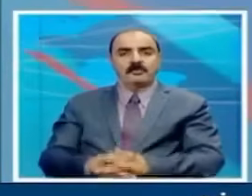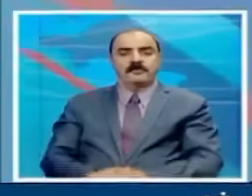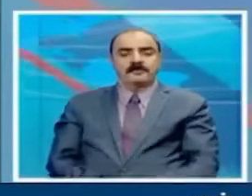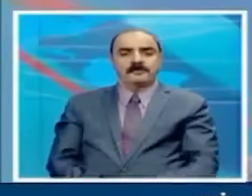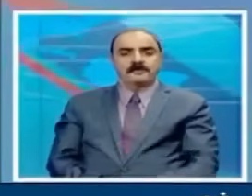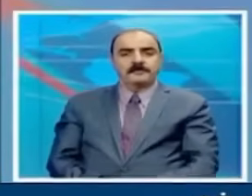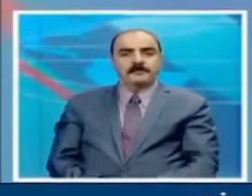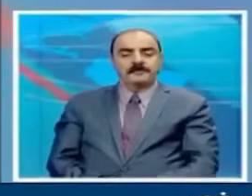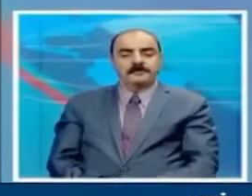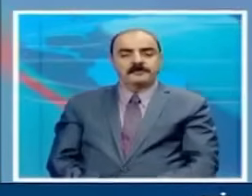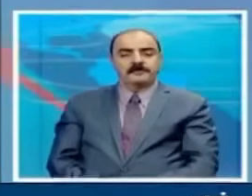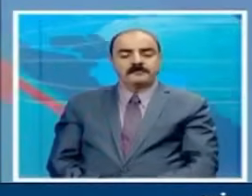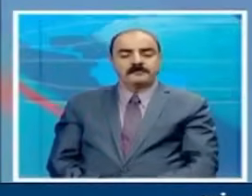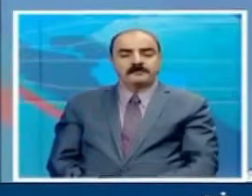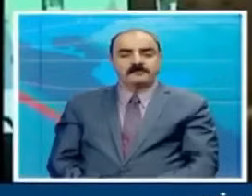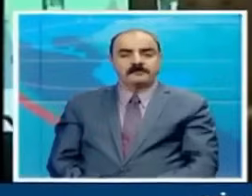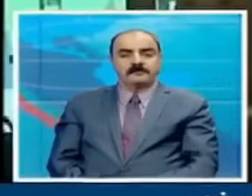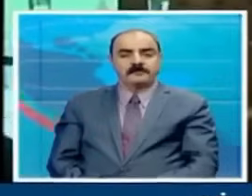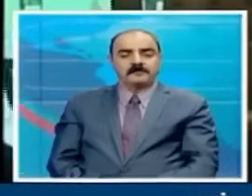يورو.